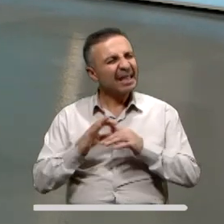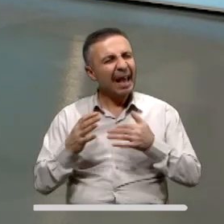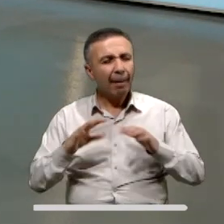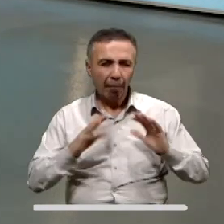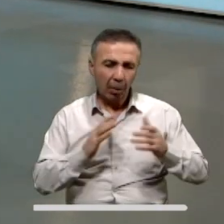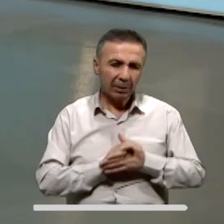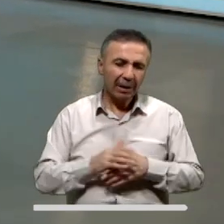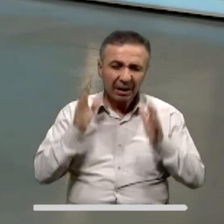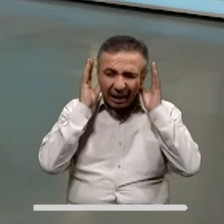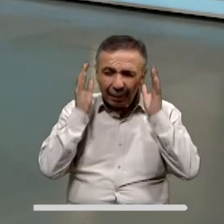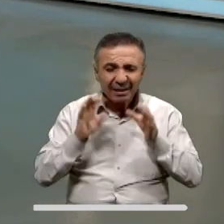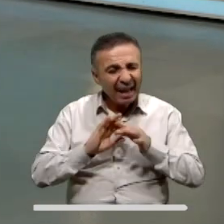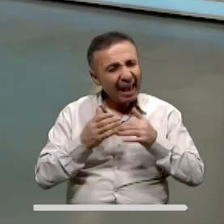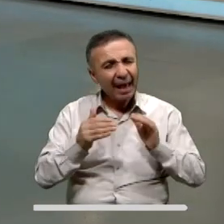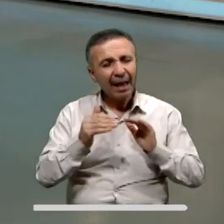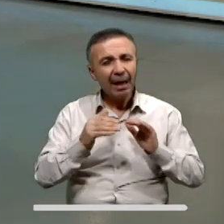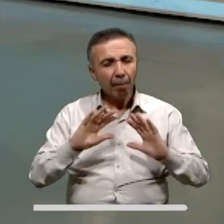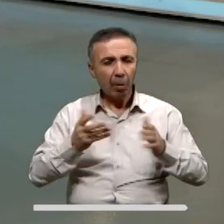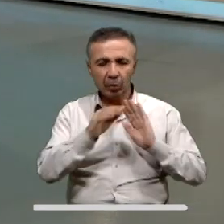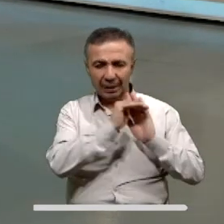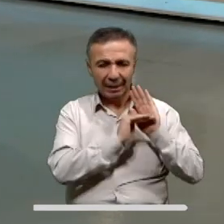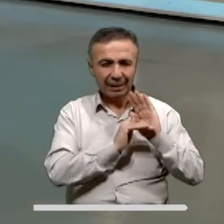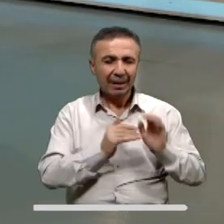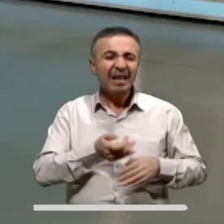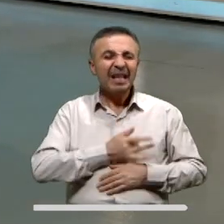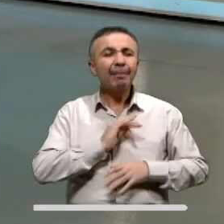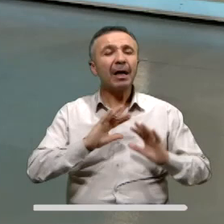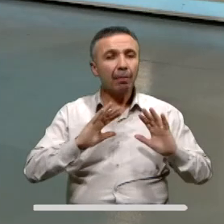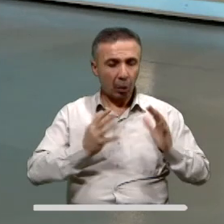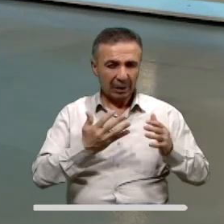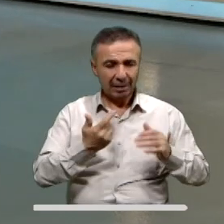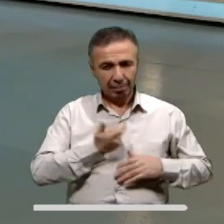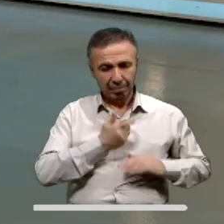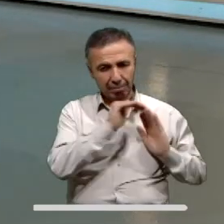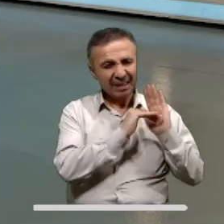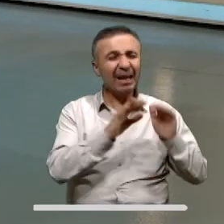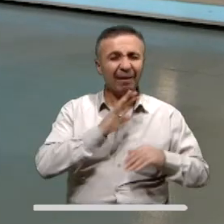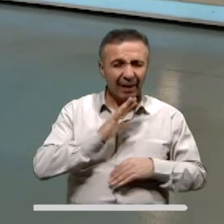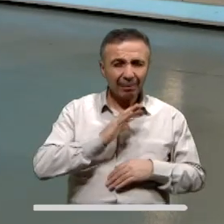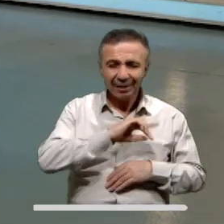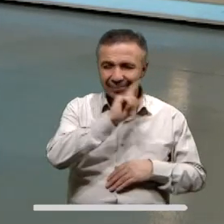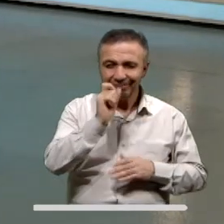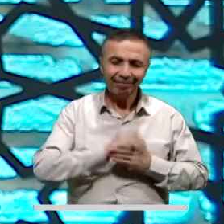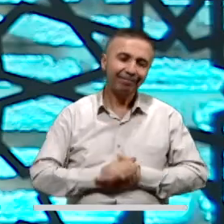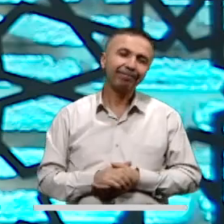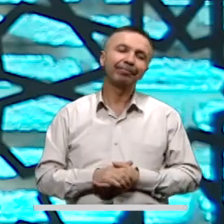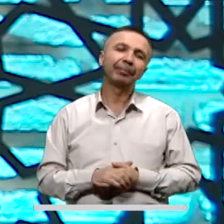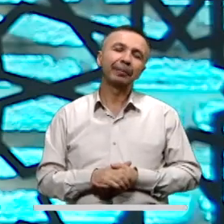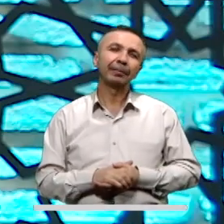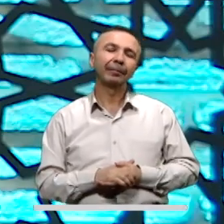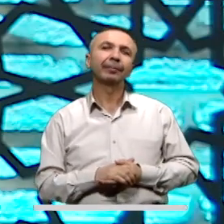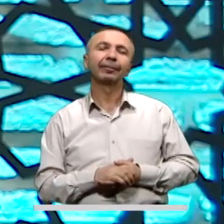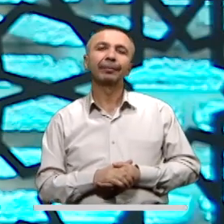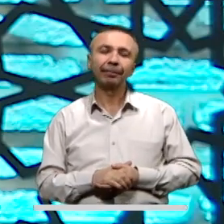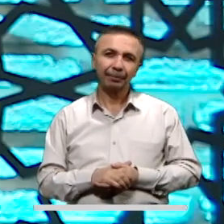namazın neleri bozduğu belli bulabiliyoruz ama imanı bozan yerler var mıdır Varsa nelerdir hocamdan bu konuda istifade etmek istiyorduk Peki Murat